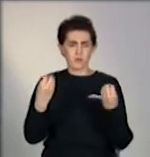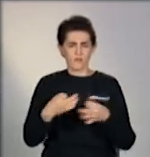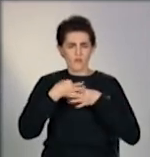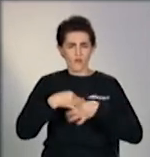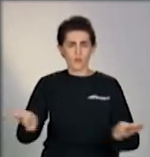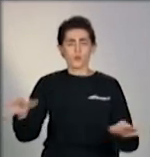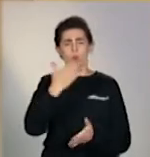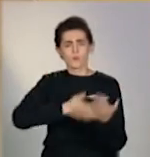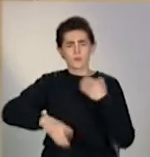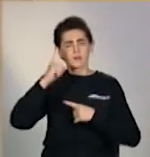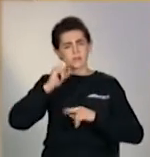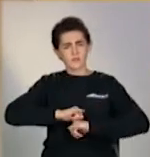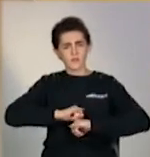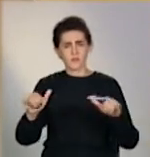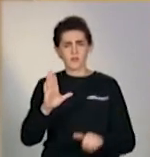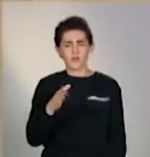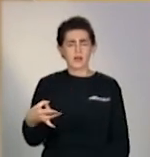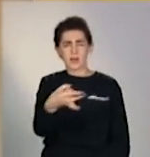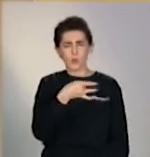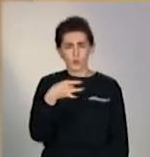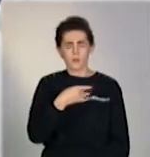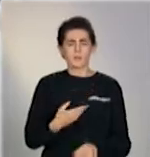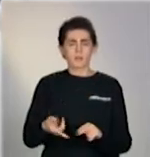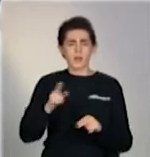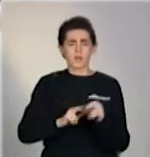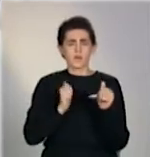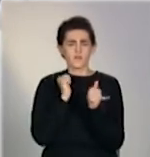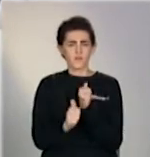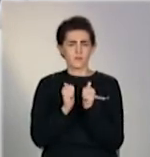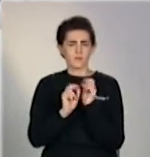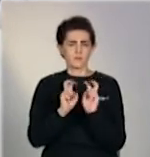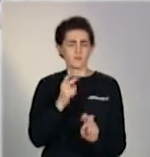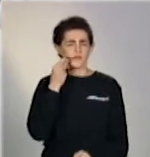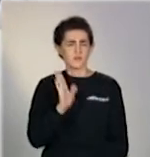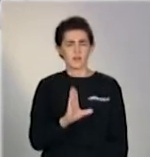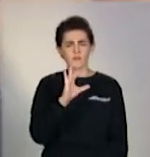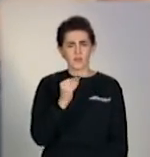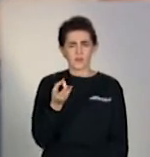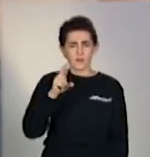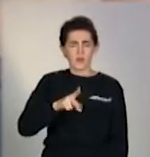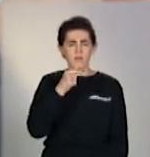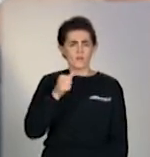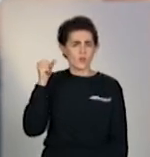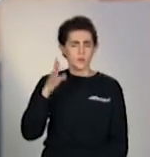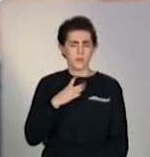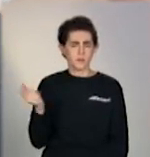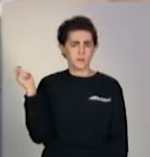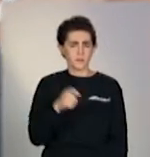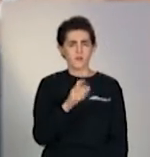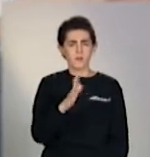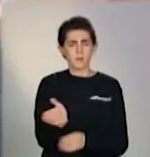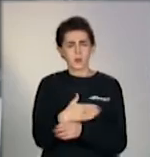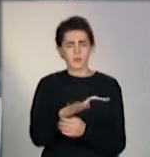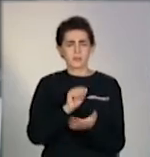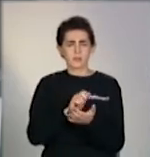розвитку IT-ініціатив регіону. Чи не щодня сюди приходить Віктор. Рік тому хлопець переїхав до Маріуполя. Нині